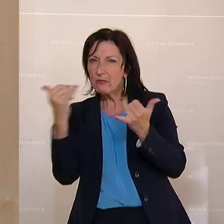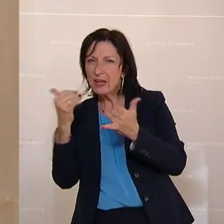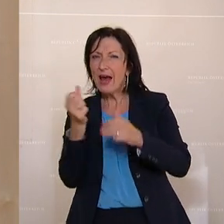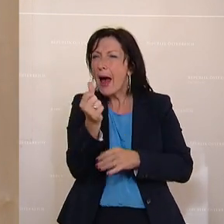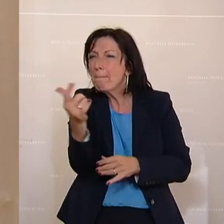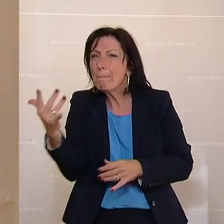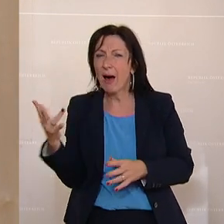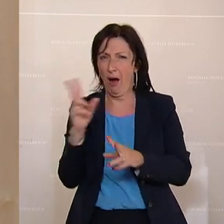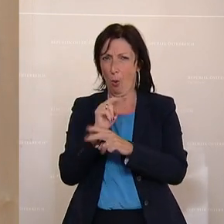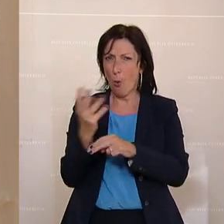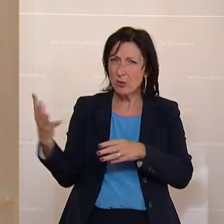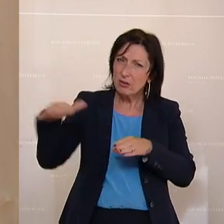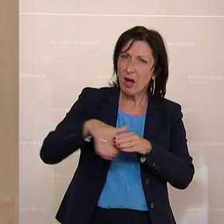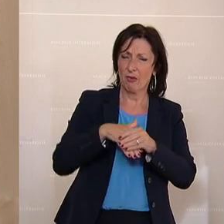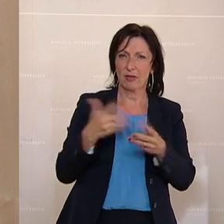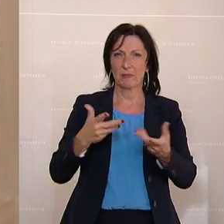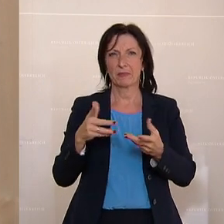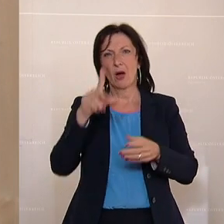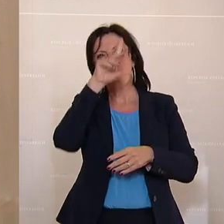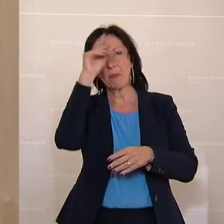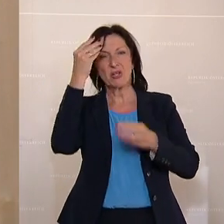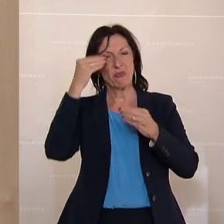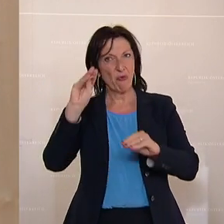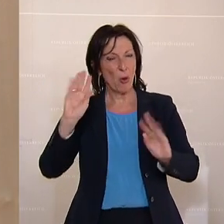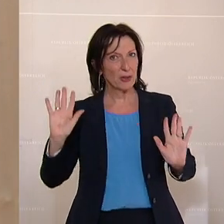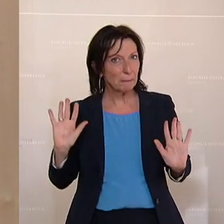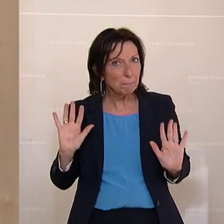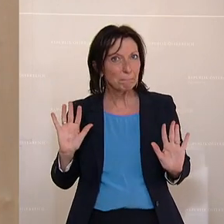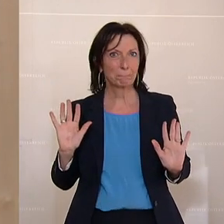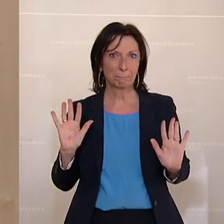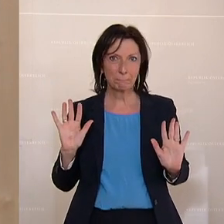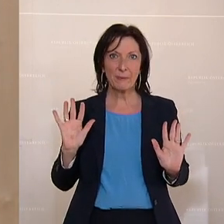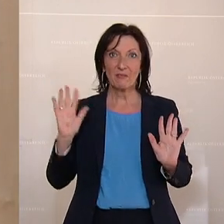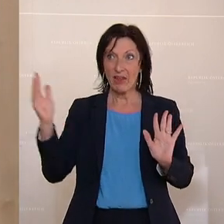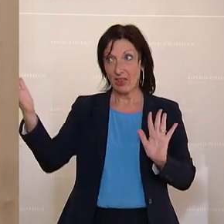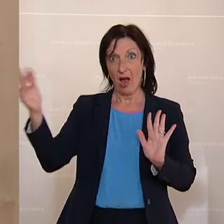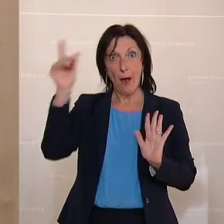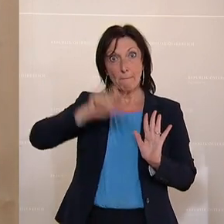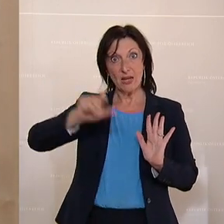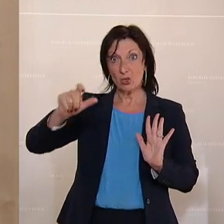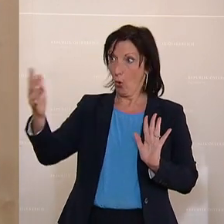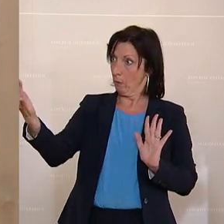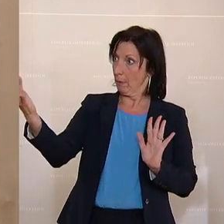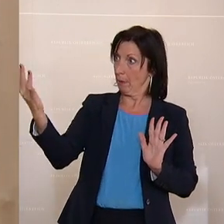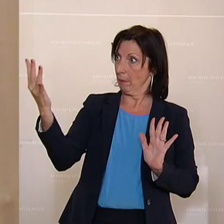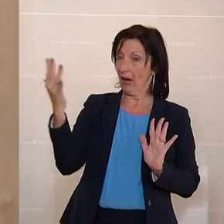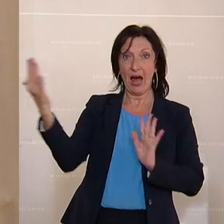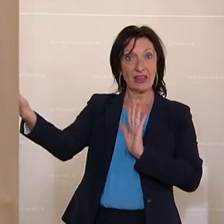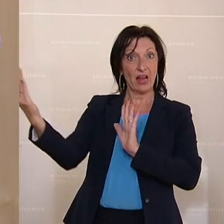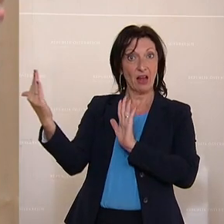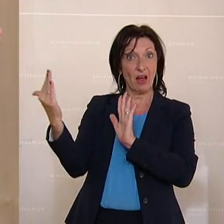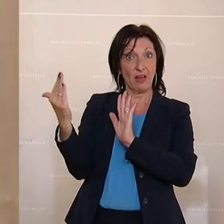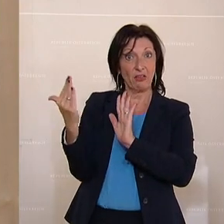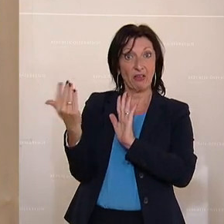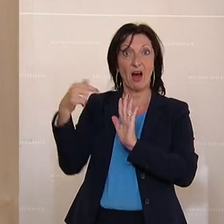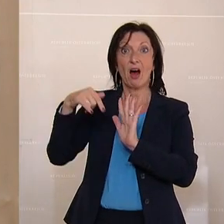Österreich. Und mit dem Menschsein, mit der Menschenwürde ist es dann ganz aus, je näher sie kommen, dann werden sie entpersonalisiert, werden zur